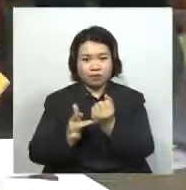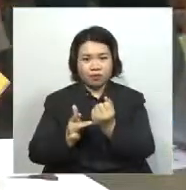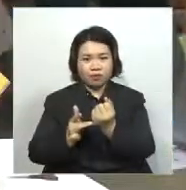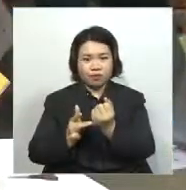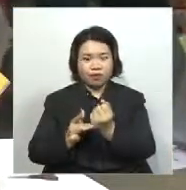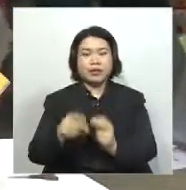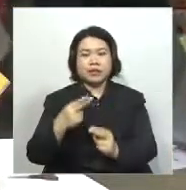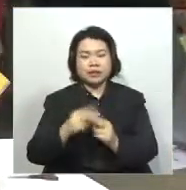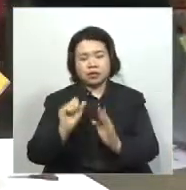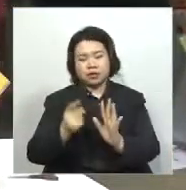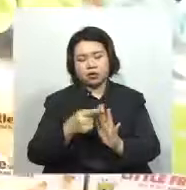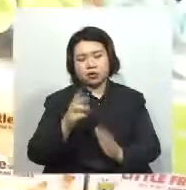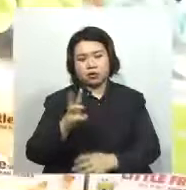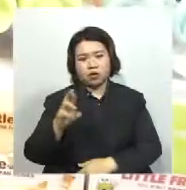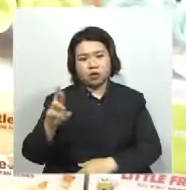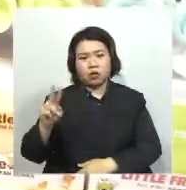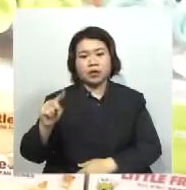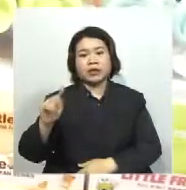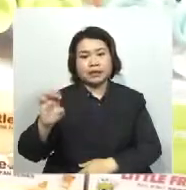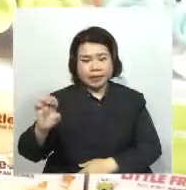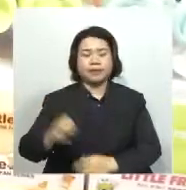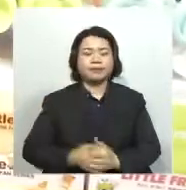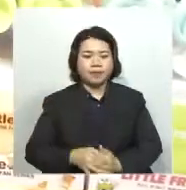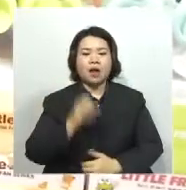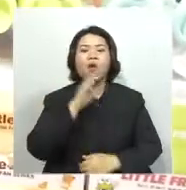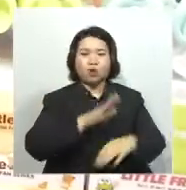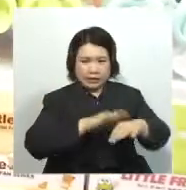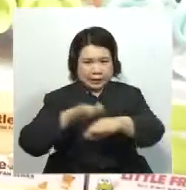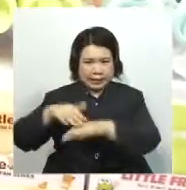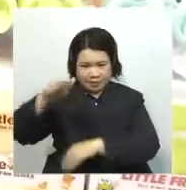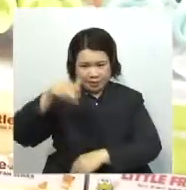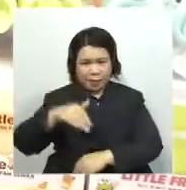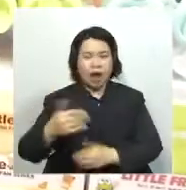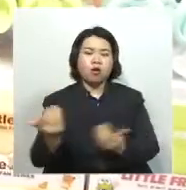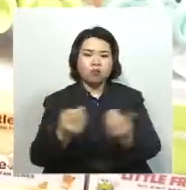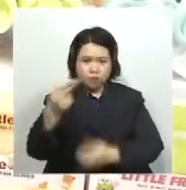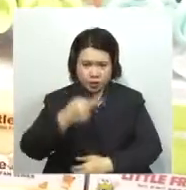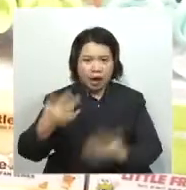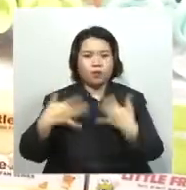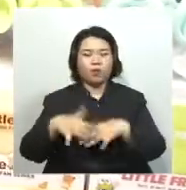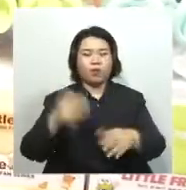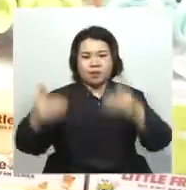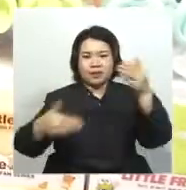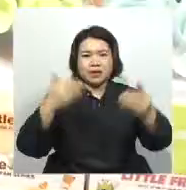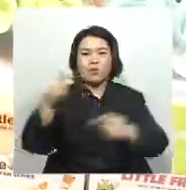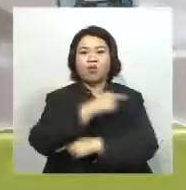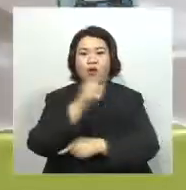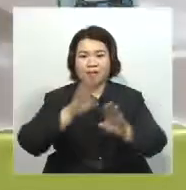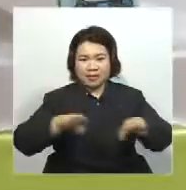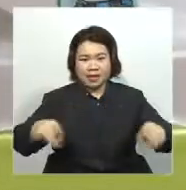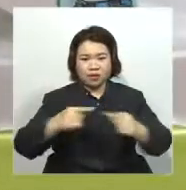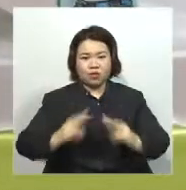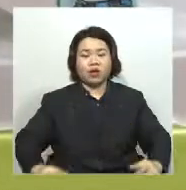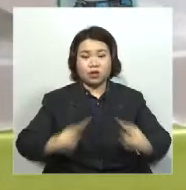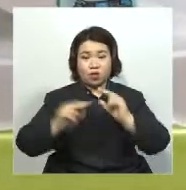ยีคุณสุวรรณีคำมั่นเนี่ยก็เลยบอกว่าอยากจะเชิญชวนมานะคะพาบุตรหลานมาเลยมาร่วมกิจกรรมวันเด็กแห่งชาติที่ก